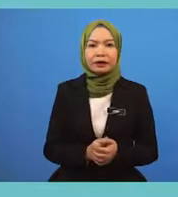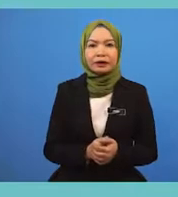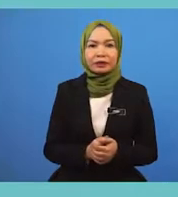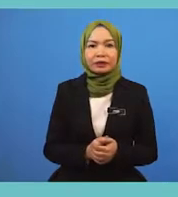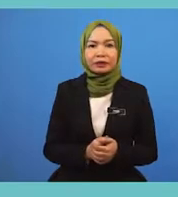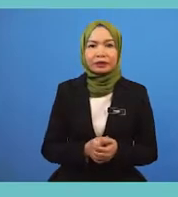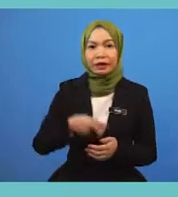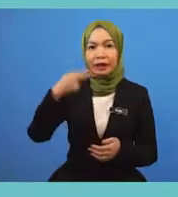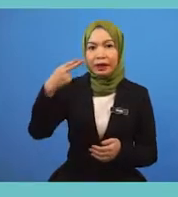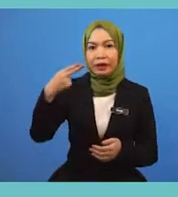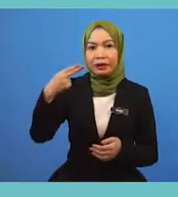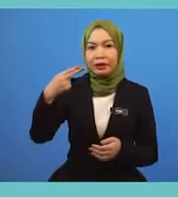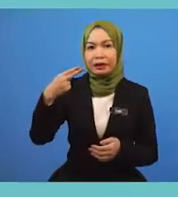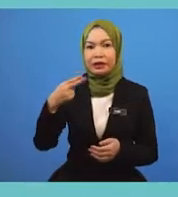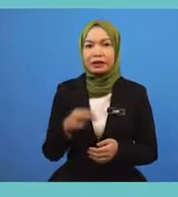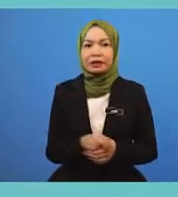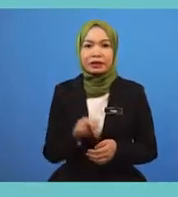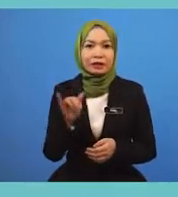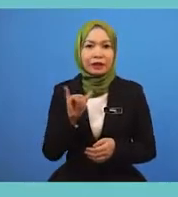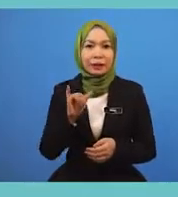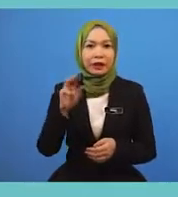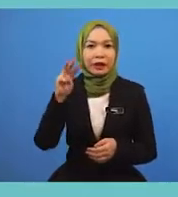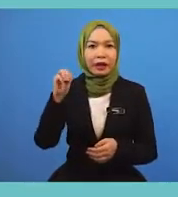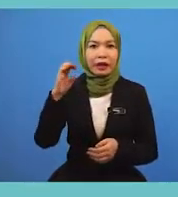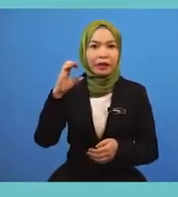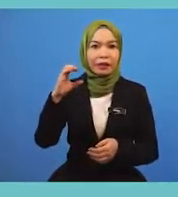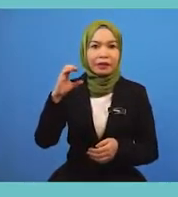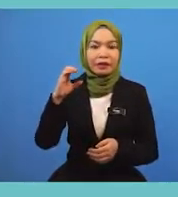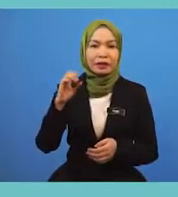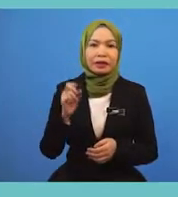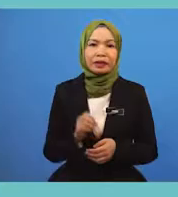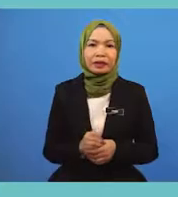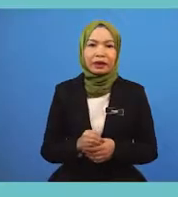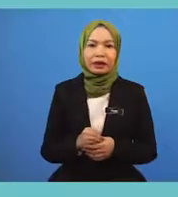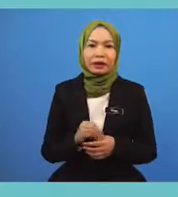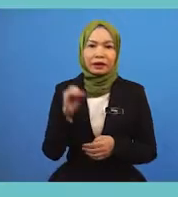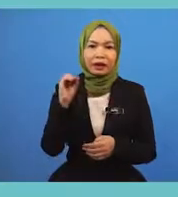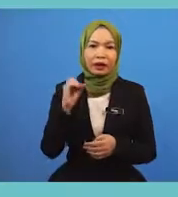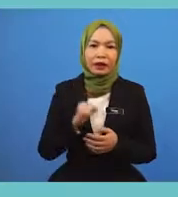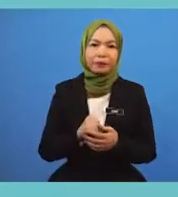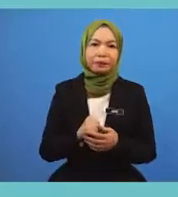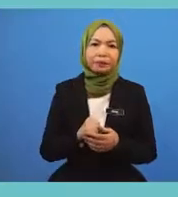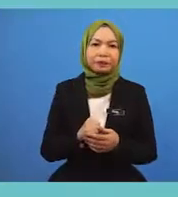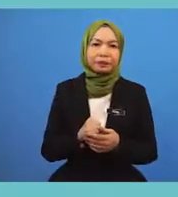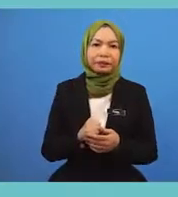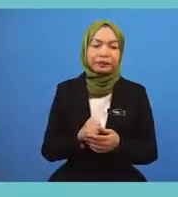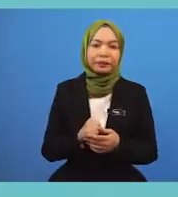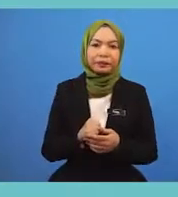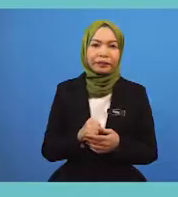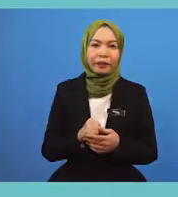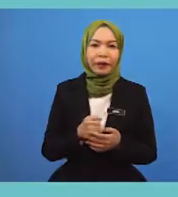H bersamaan dengan MC theta. Apakah itu M? M